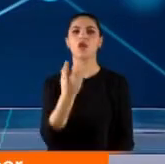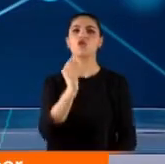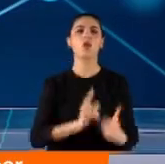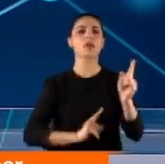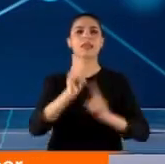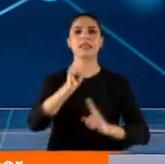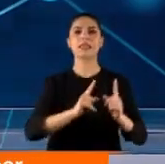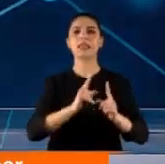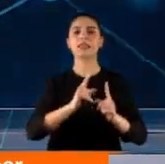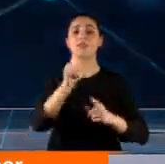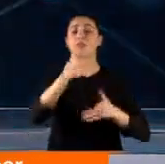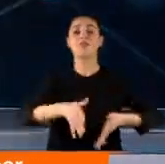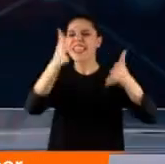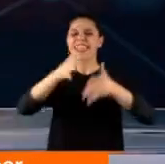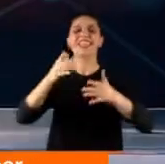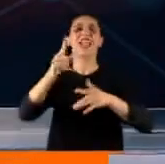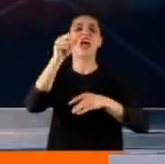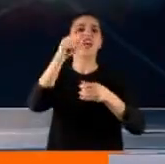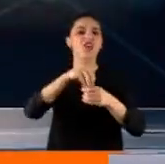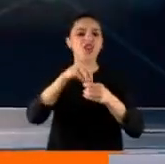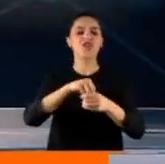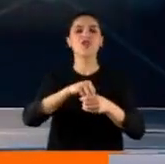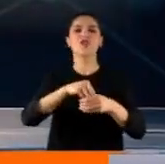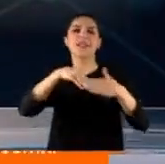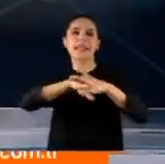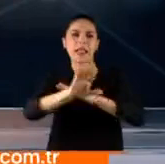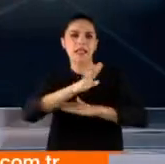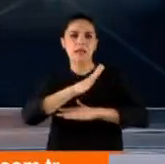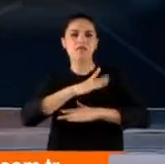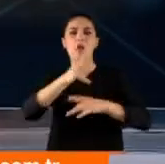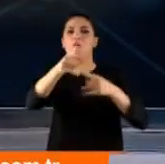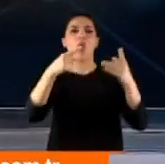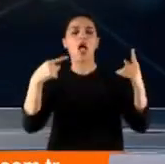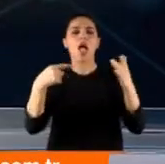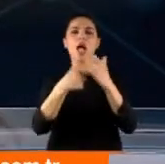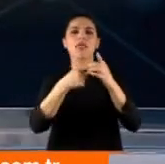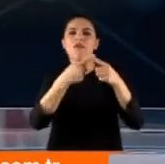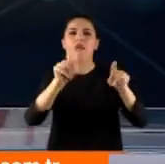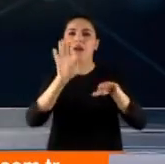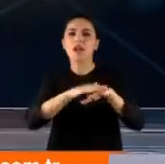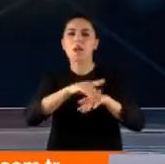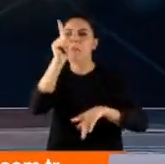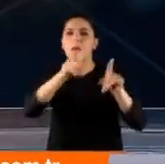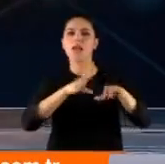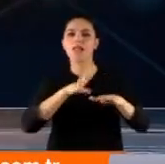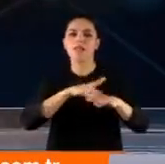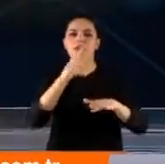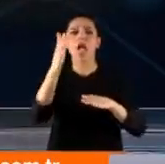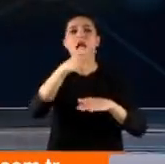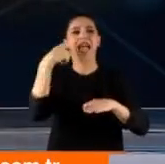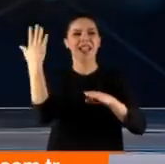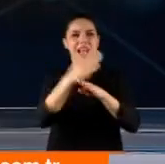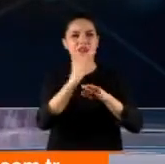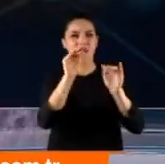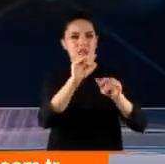Birçok site ve binanın sığınağı var ama amacından farklı kullananlar da var. Eski eşyası eşya deposu